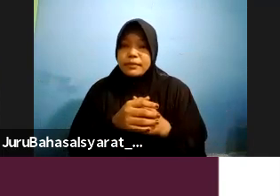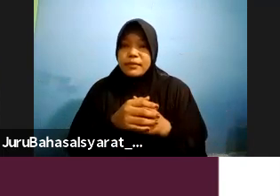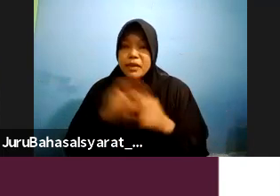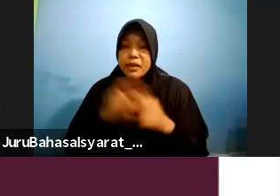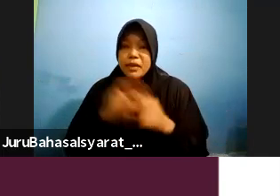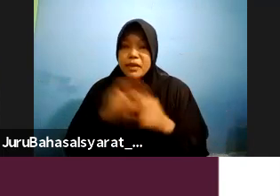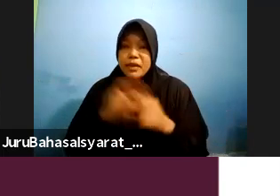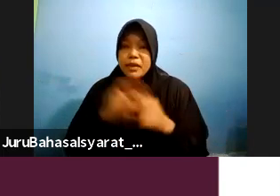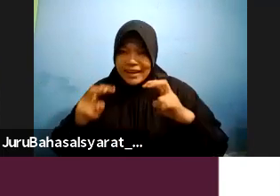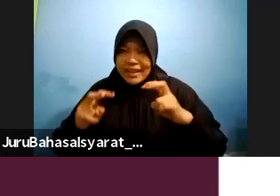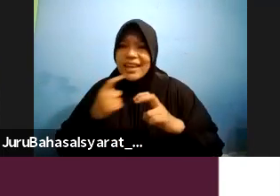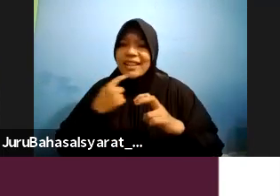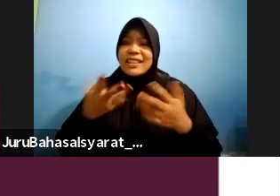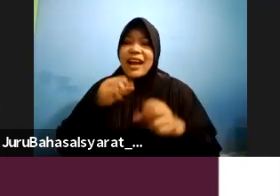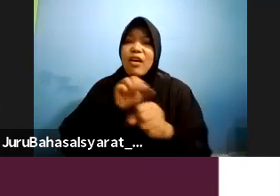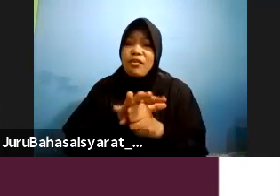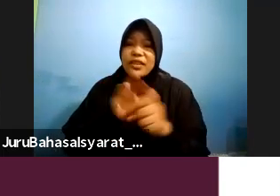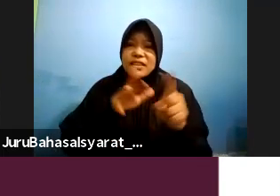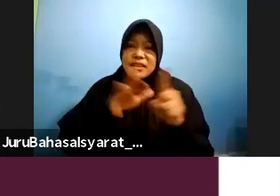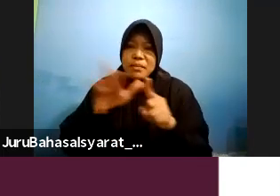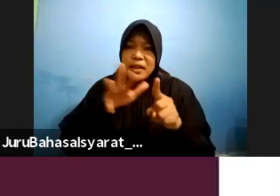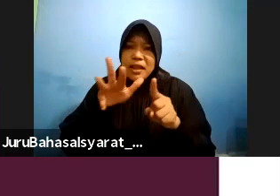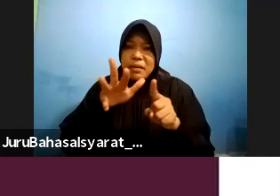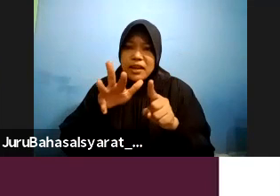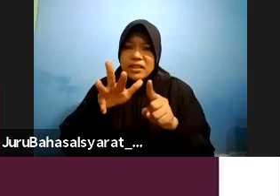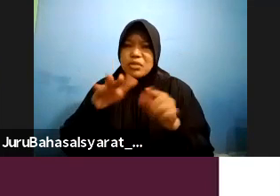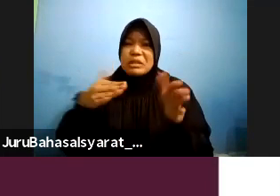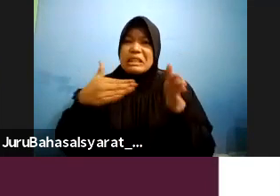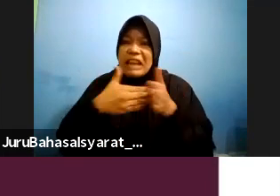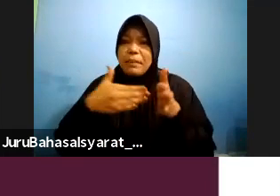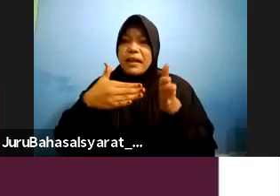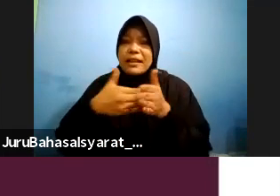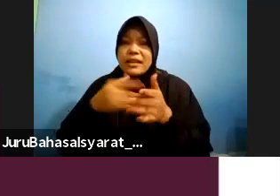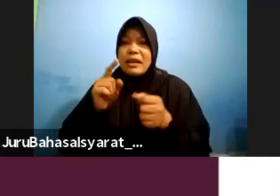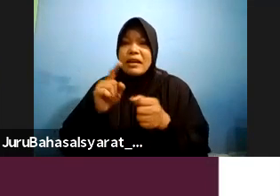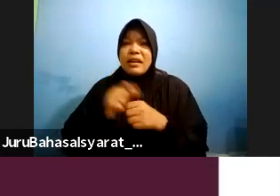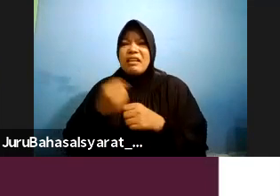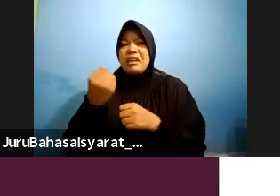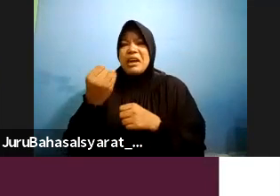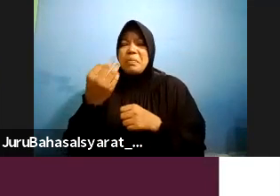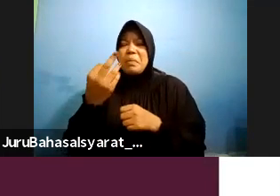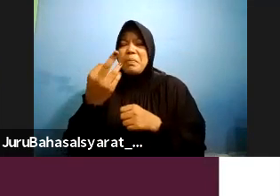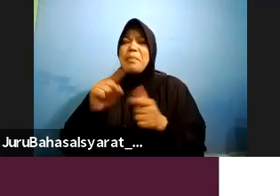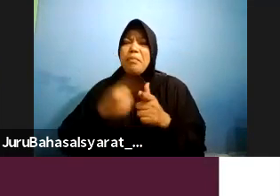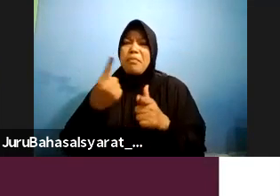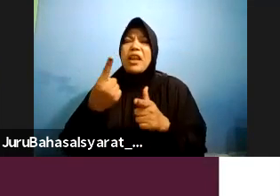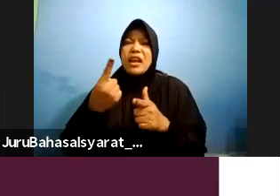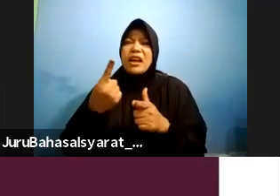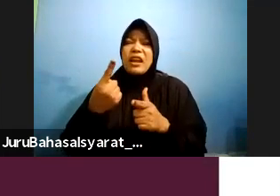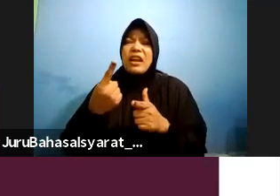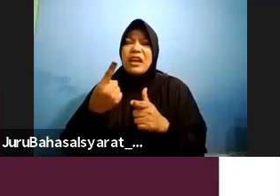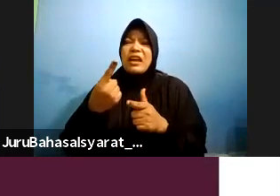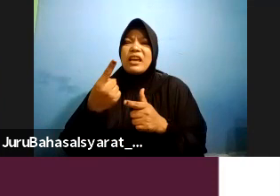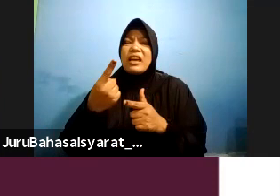penelitian mengenai COVID-19 ini tentu saja masih sangat terbatas. Kita baru berapa bulan ya, dari bulan pertama kali terkonfirmasi